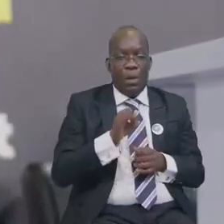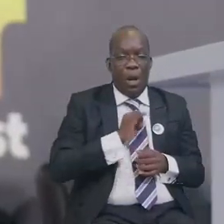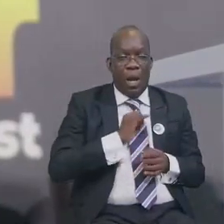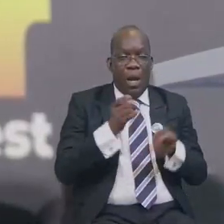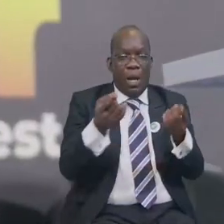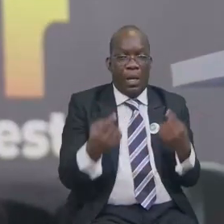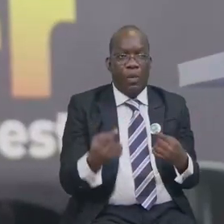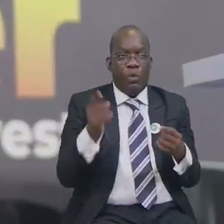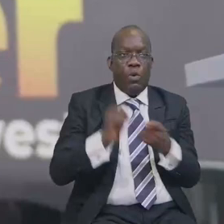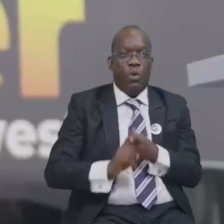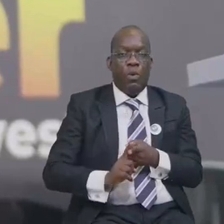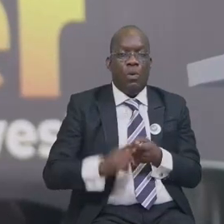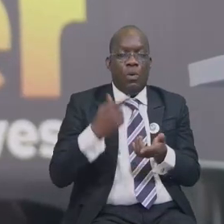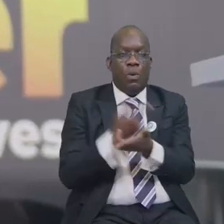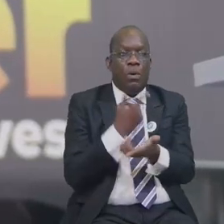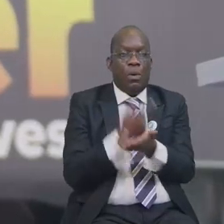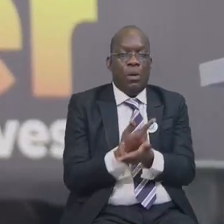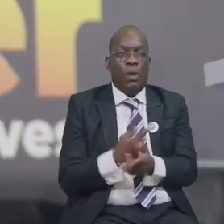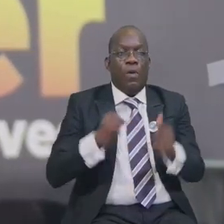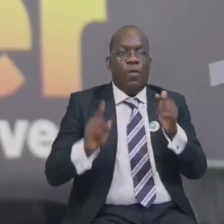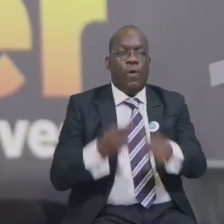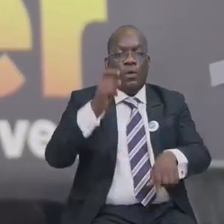J'étais venu au Ghana la première fois